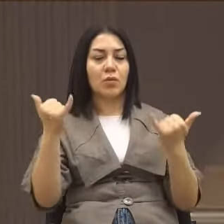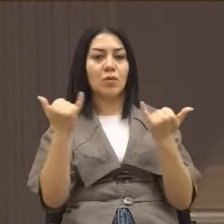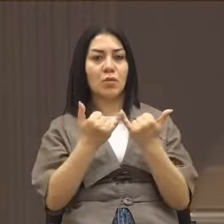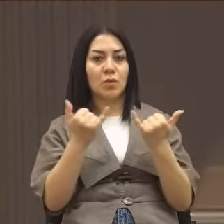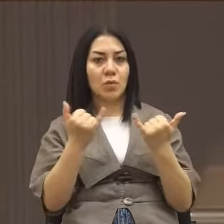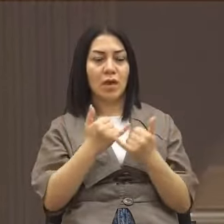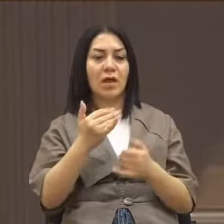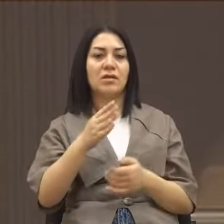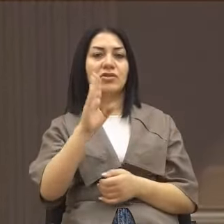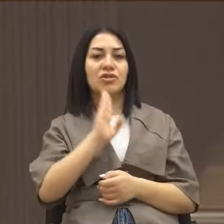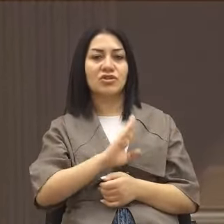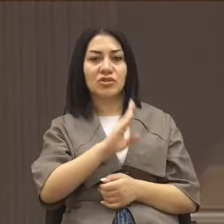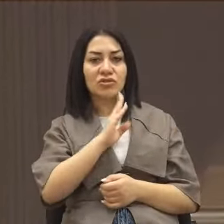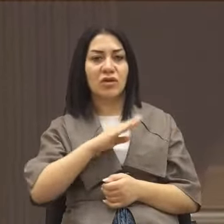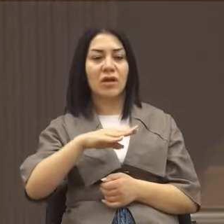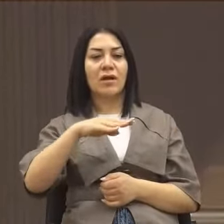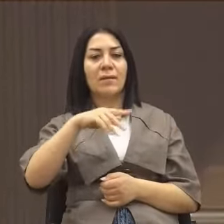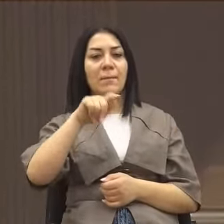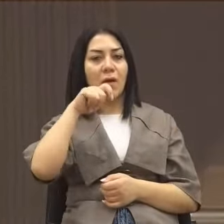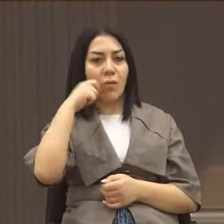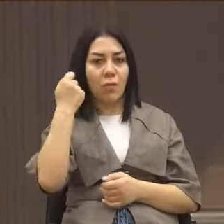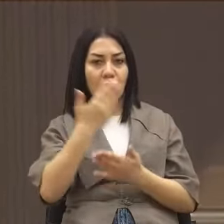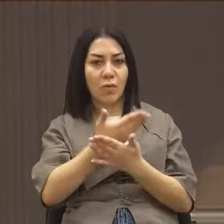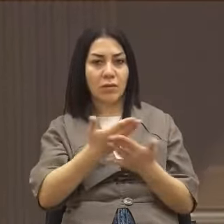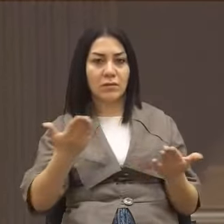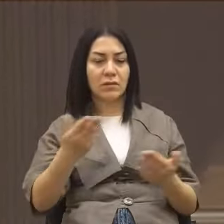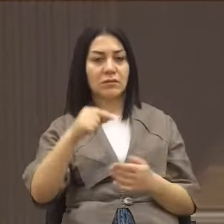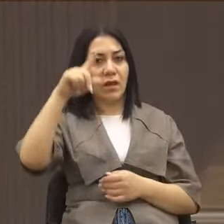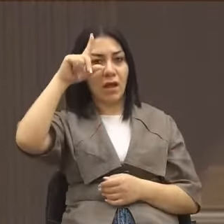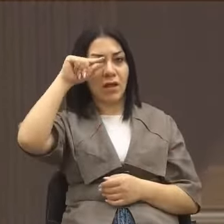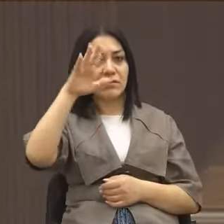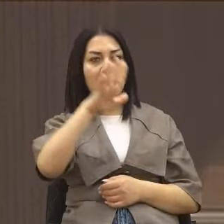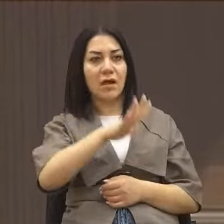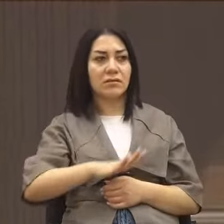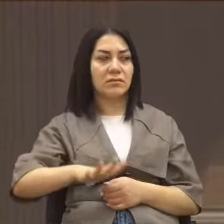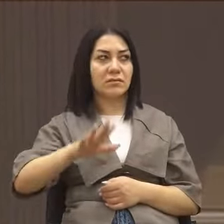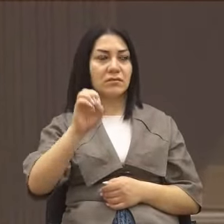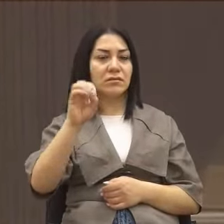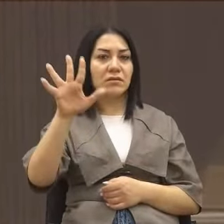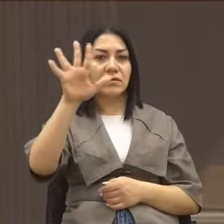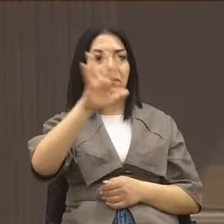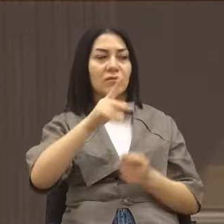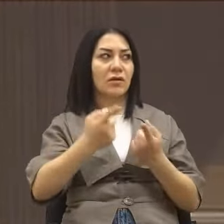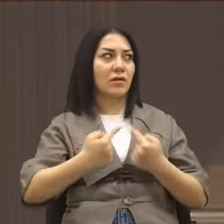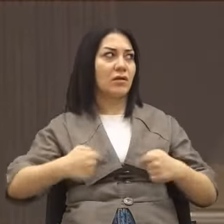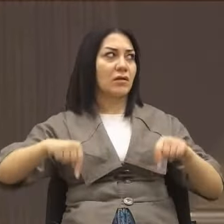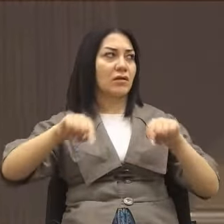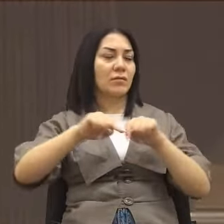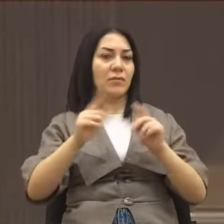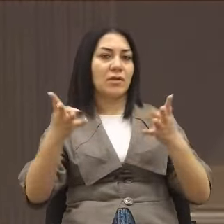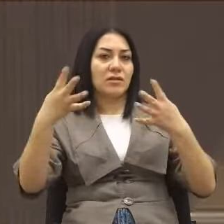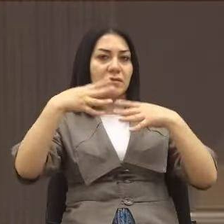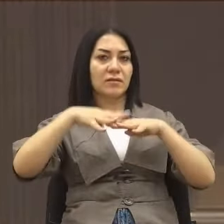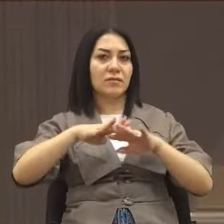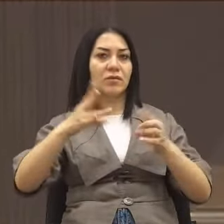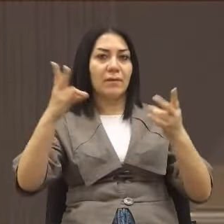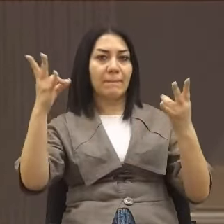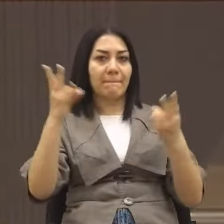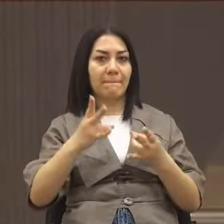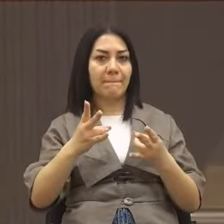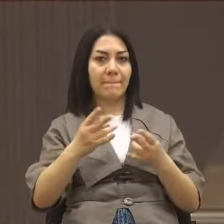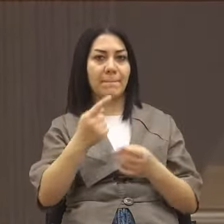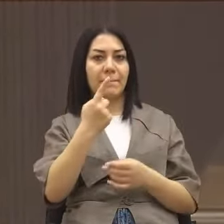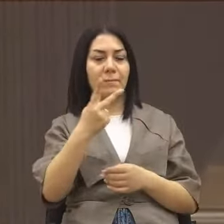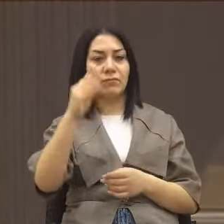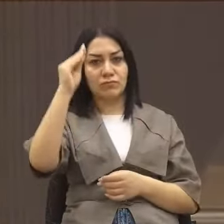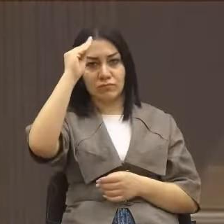տիկնայք եւ պարոնայք։ Հայաստանի Հանրապետությունը եվրոպական համայնքում ինտեգրելու անհրաժեշտությունն ունի մի